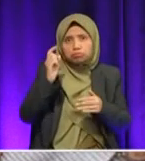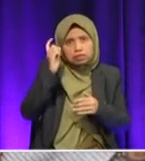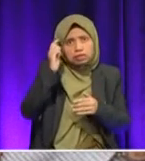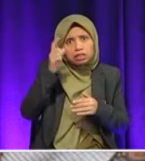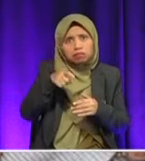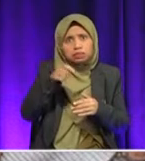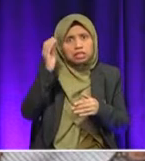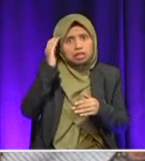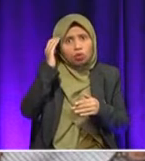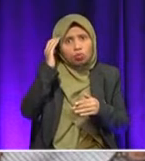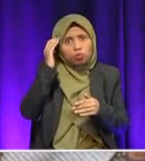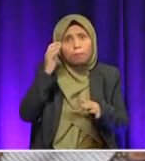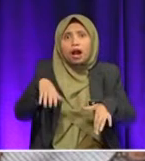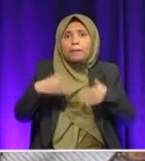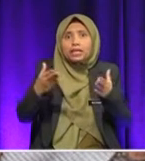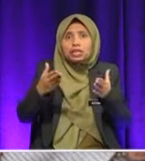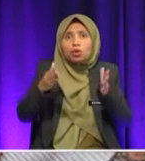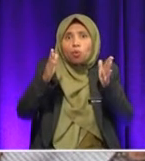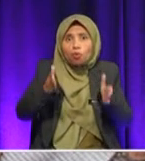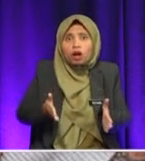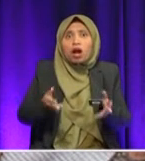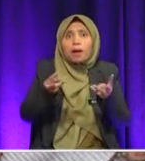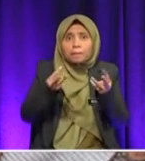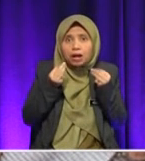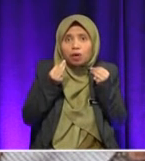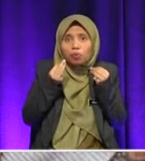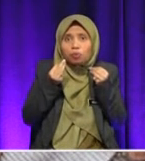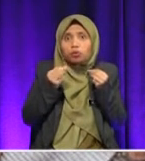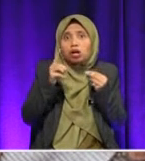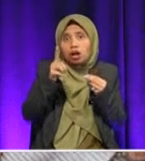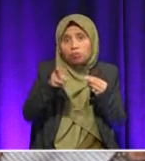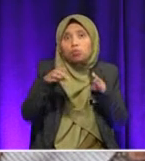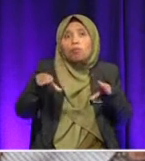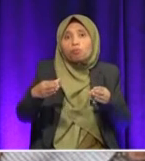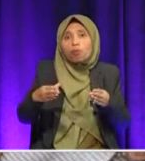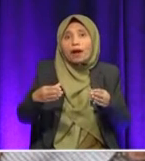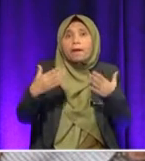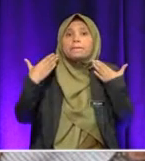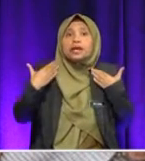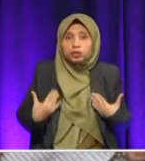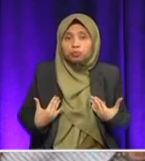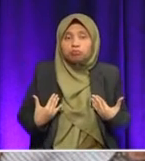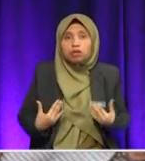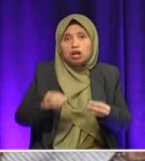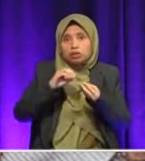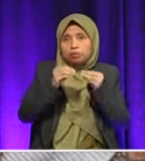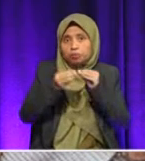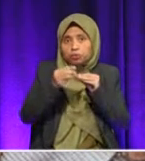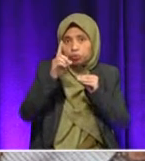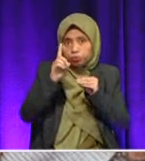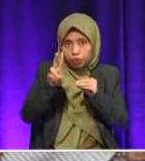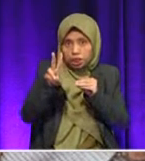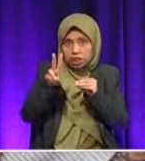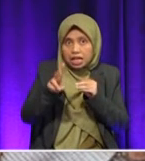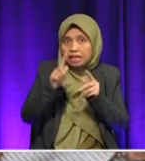duduk bentuk baca seorang pelanggan supaya Ketebak pakai to know dengan orangtua sendiri mungkin yang kedua tentukan siapa